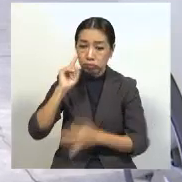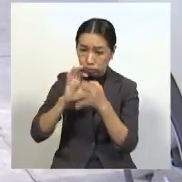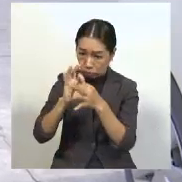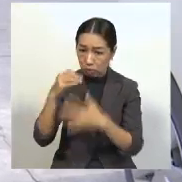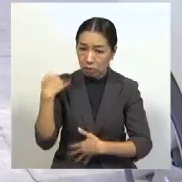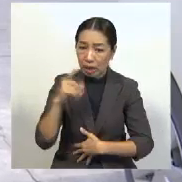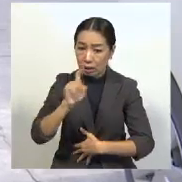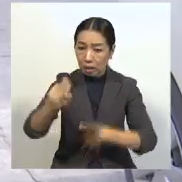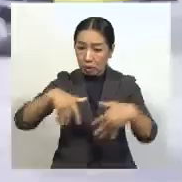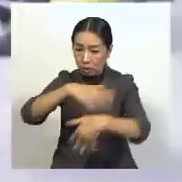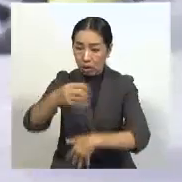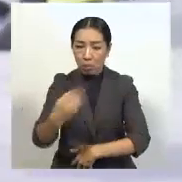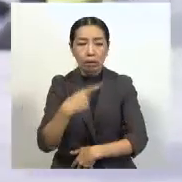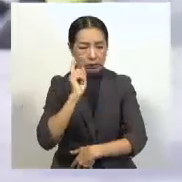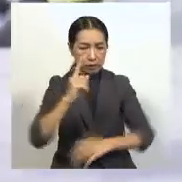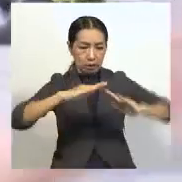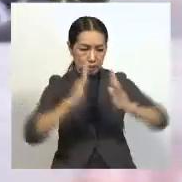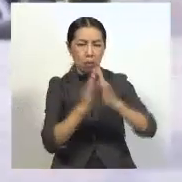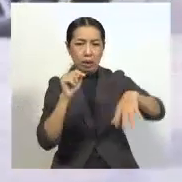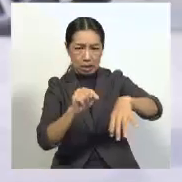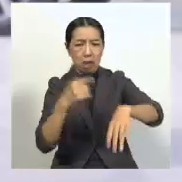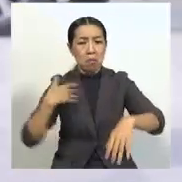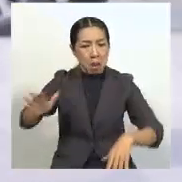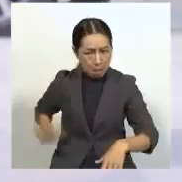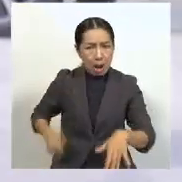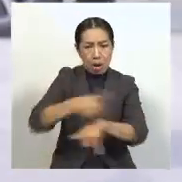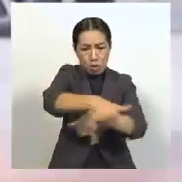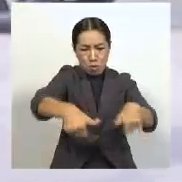ปสอบถามเขาบอกว่าที่วัดนครอินเนี่ยจริงๆแล้วก็มีสุนัขอยู่หล